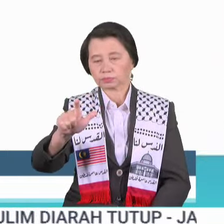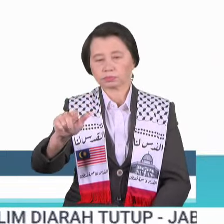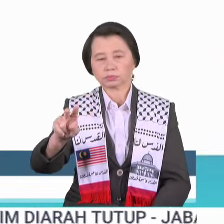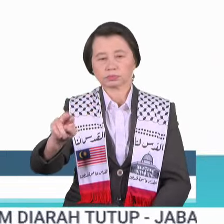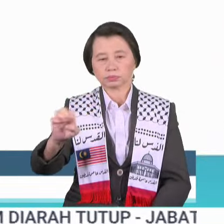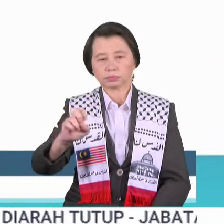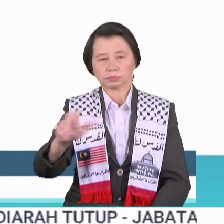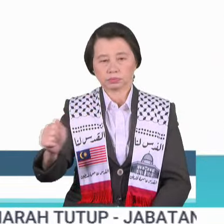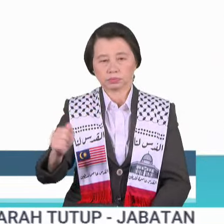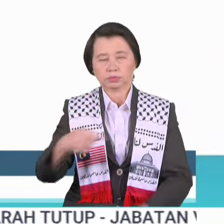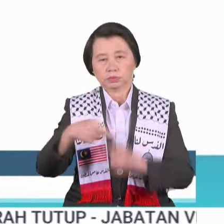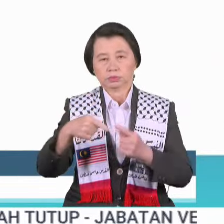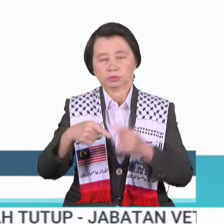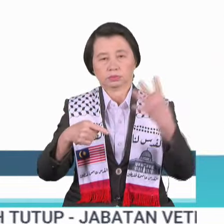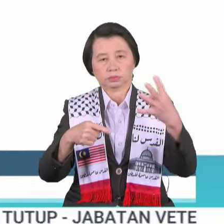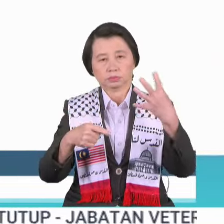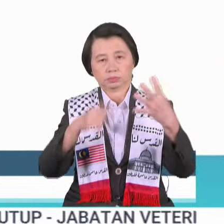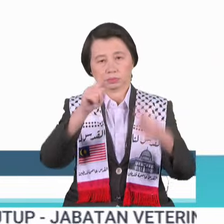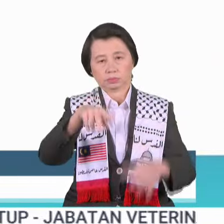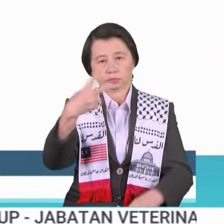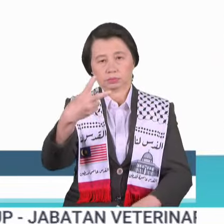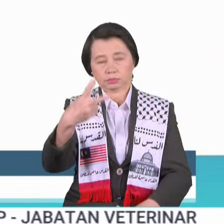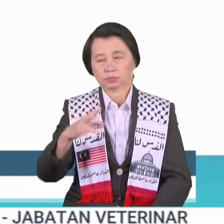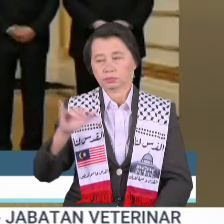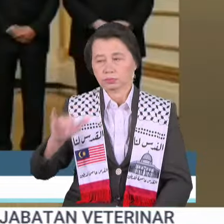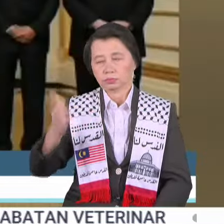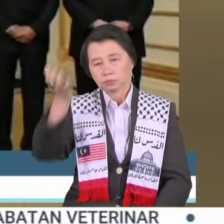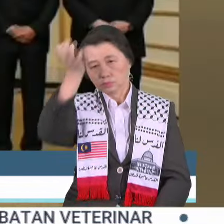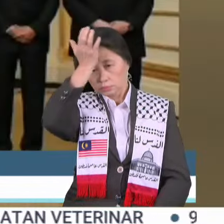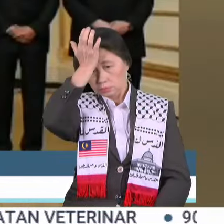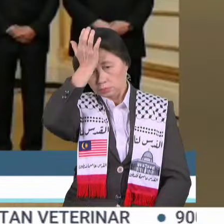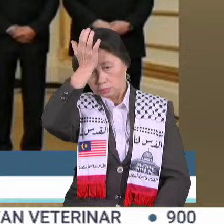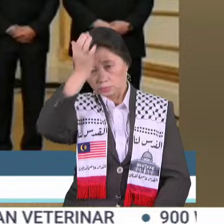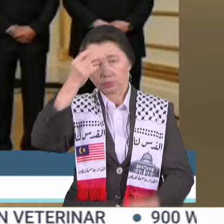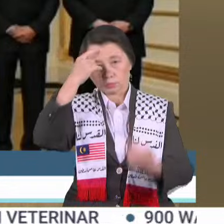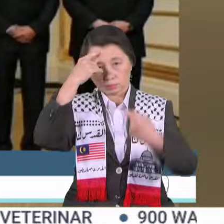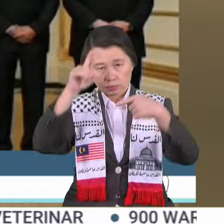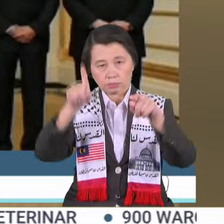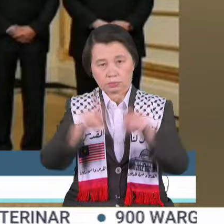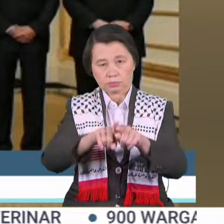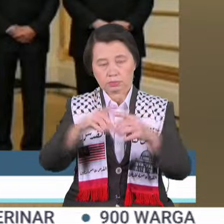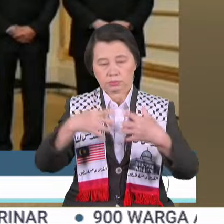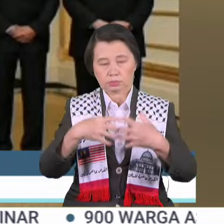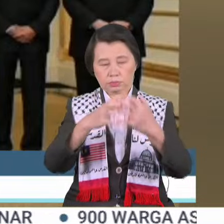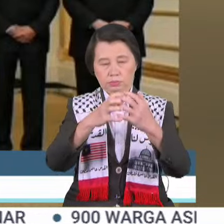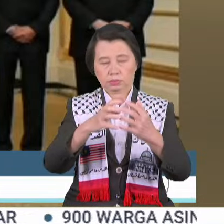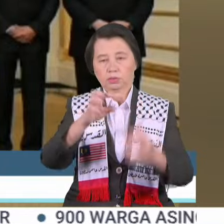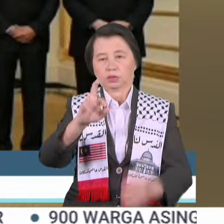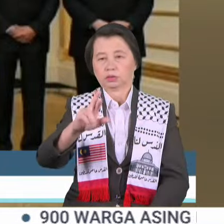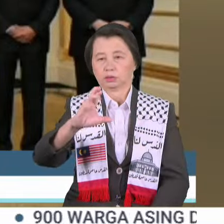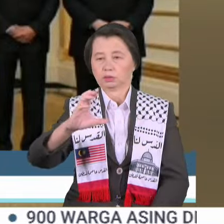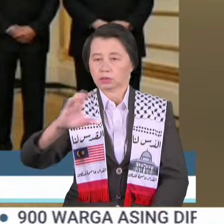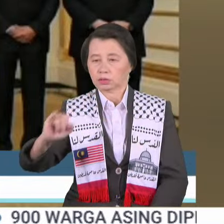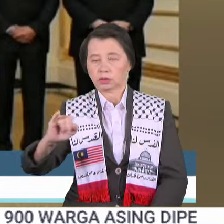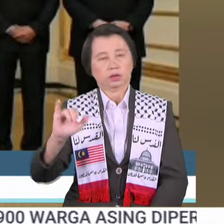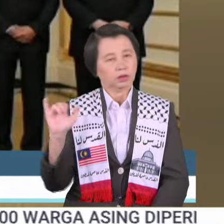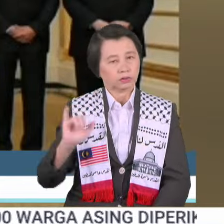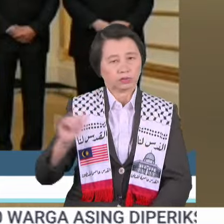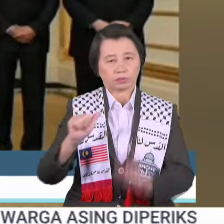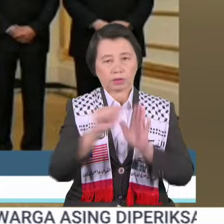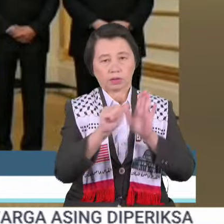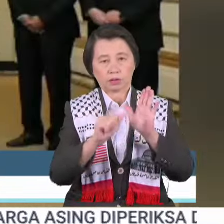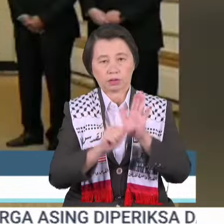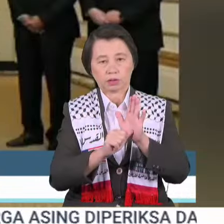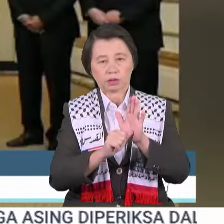Said pada 14 Februari lepas yang di-pertuan agong memperkenankan penubuhan rci itu Selaras akta